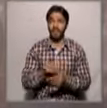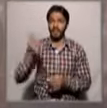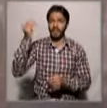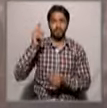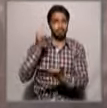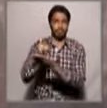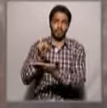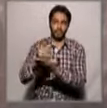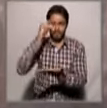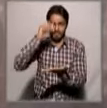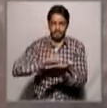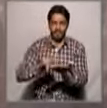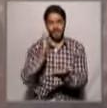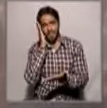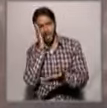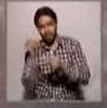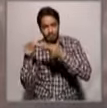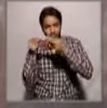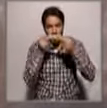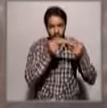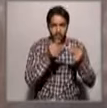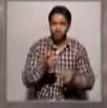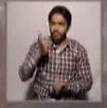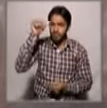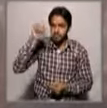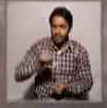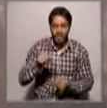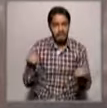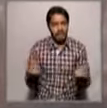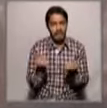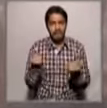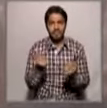البعد ولا على الحب ولا على الكر. يعني لا ينبغي أن تنبني